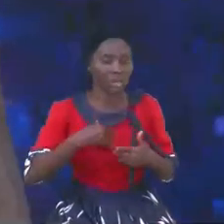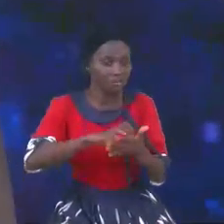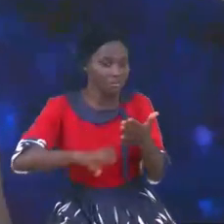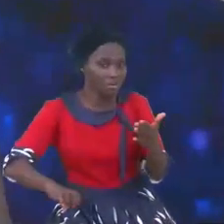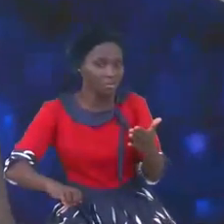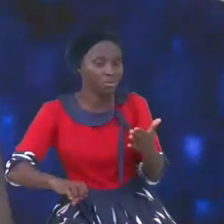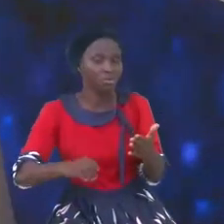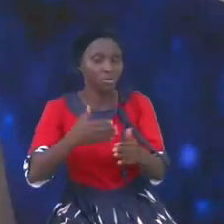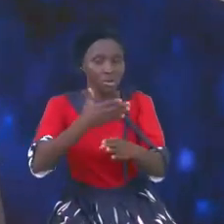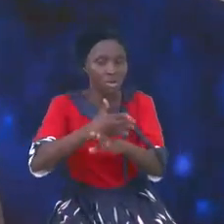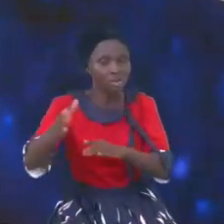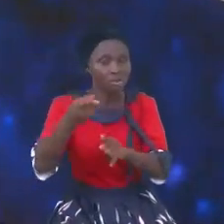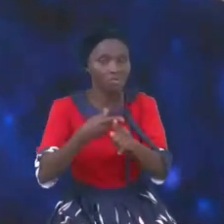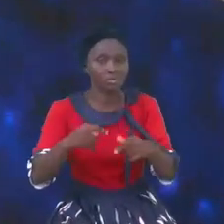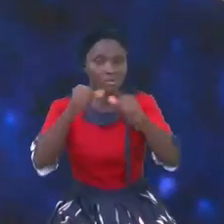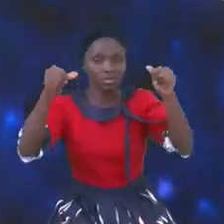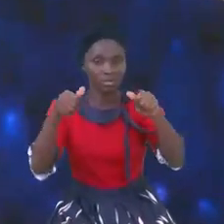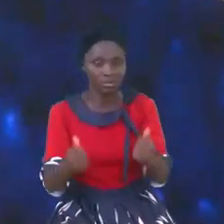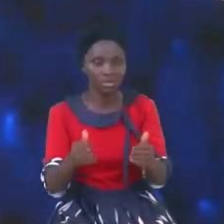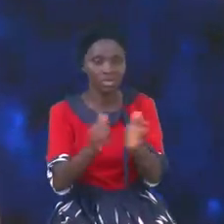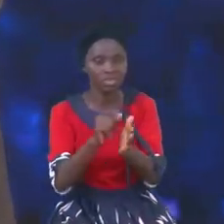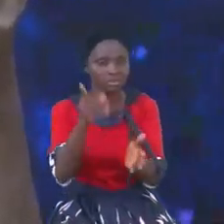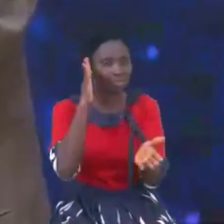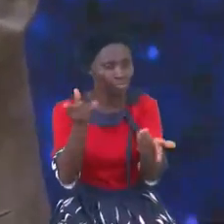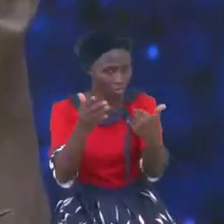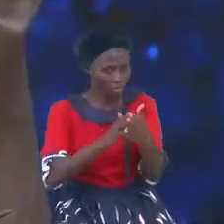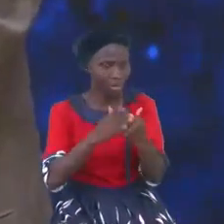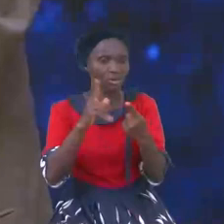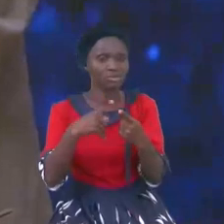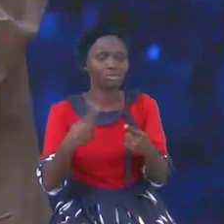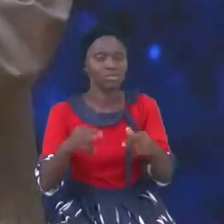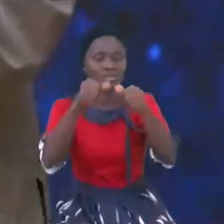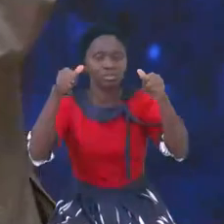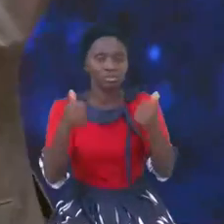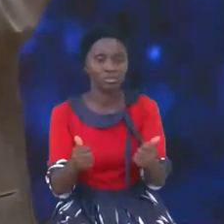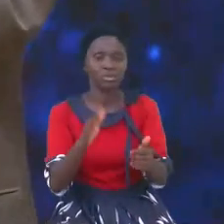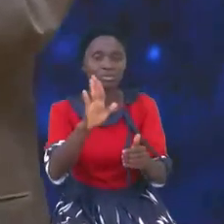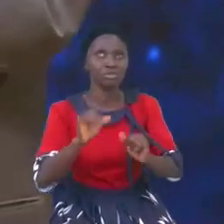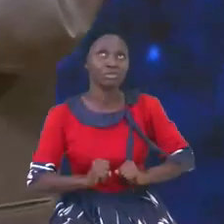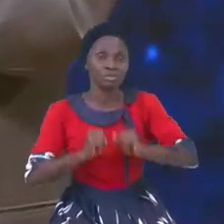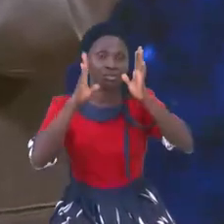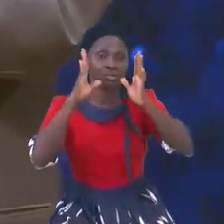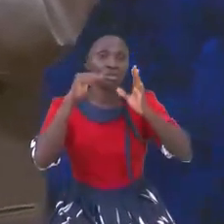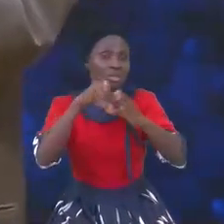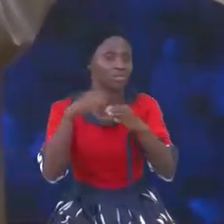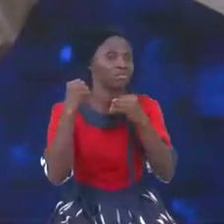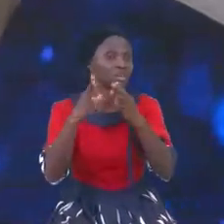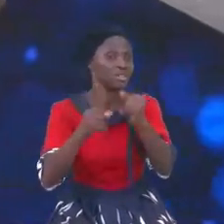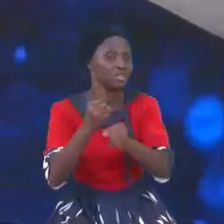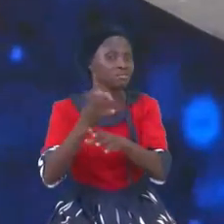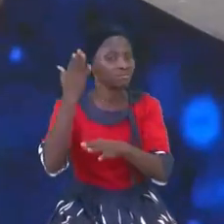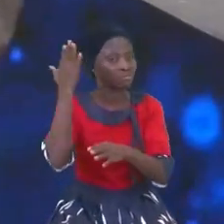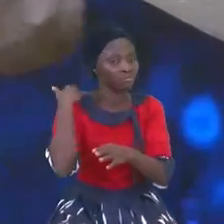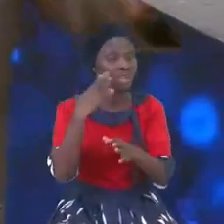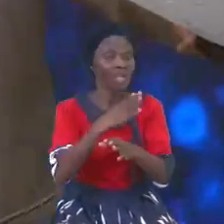votre consécration soit au-delà de ce que cela a été des années passées, de tout votre cœur, de toute votre âme, de